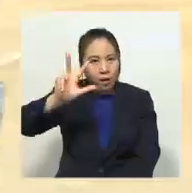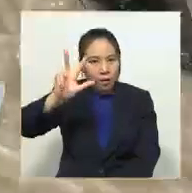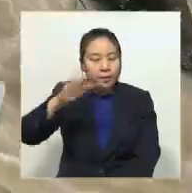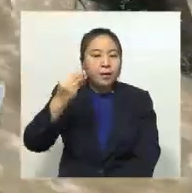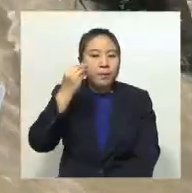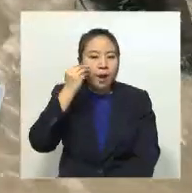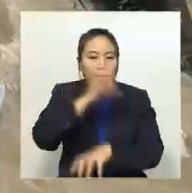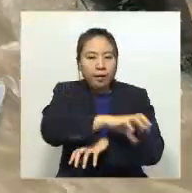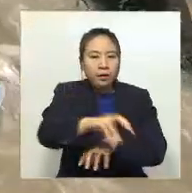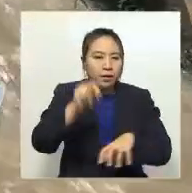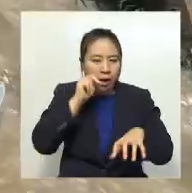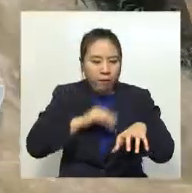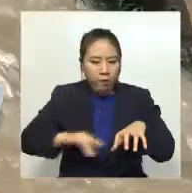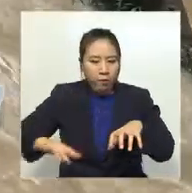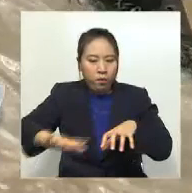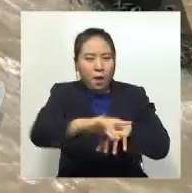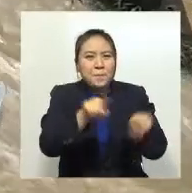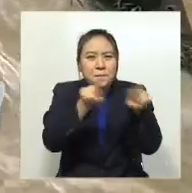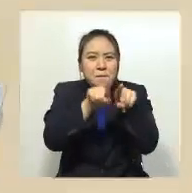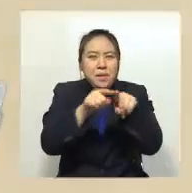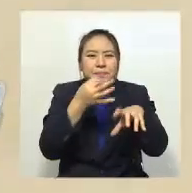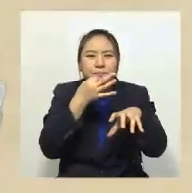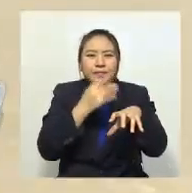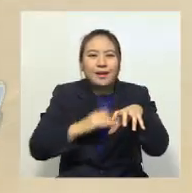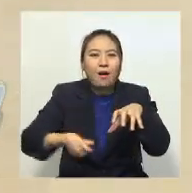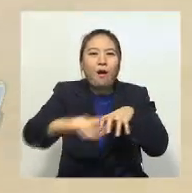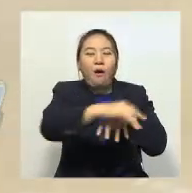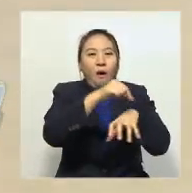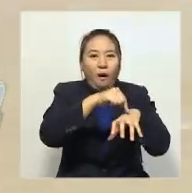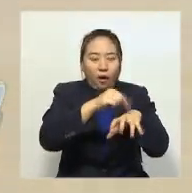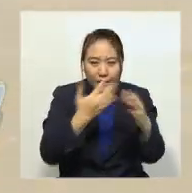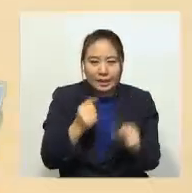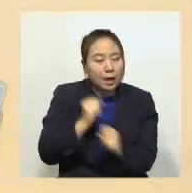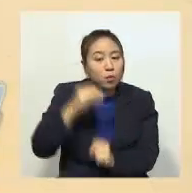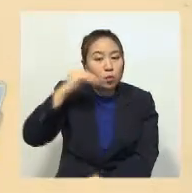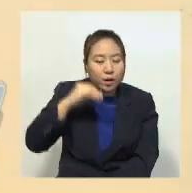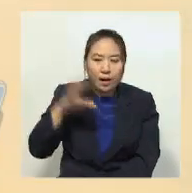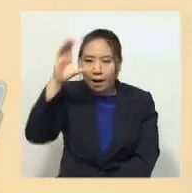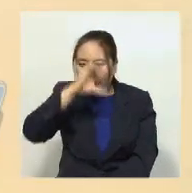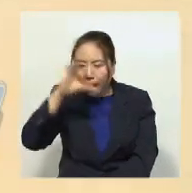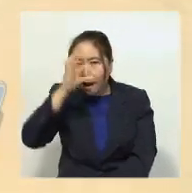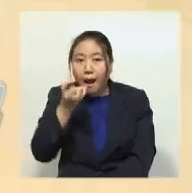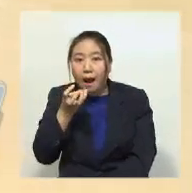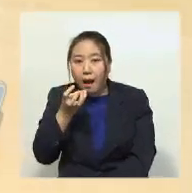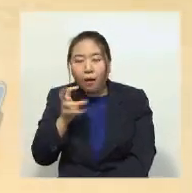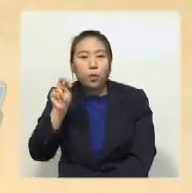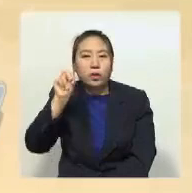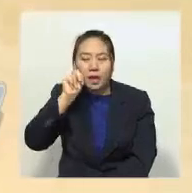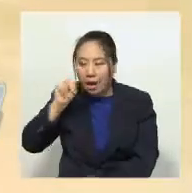นถูกน้ำท่วมล้อมรอบคล้ายกับติดเกาะสิ่งที่ต้องทำทุกวันคือหาข้าวและน้ำเข้าไปให้ชาวบ้านที่อยู่ด้าน